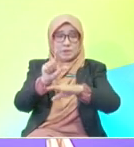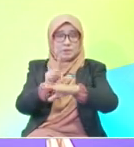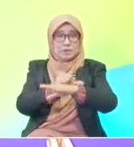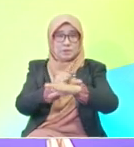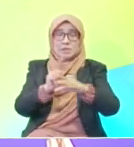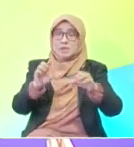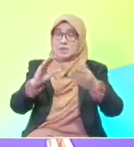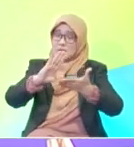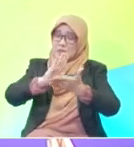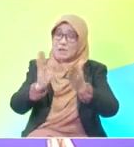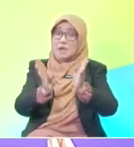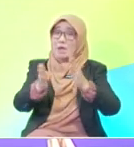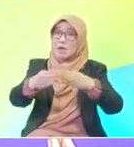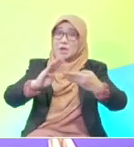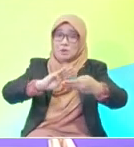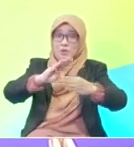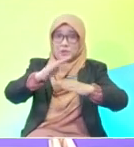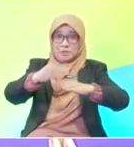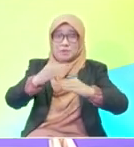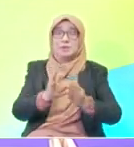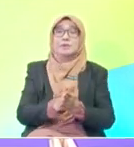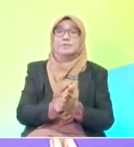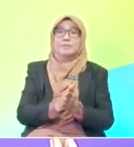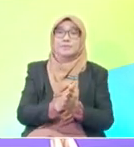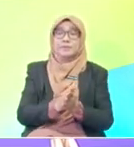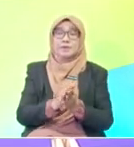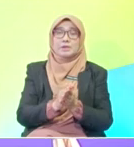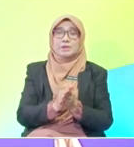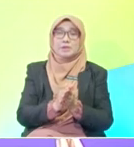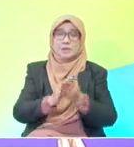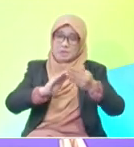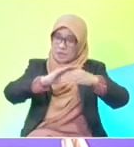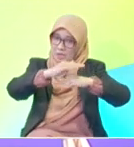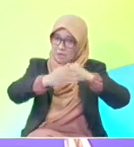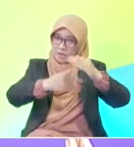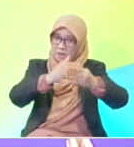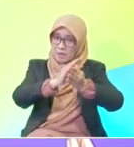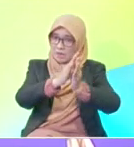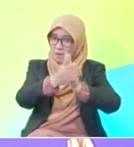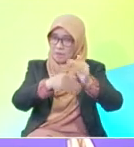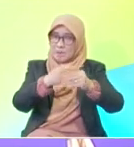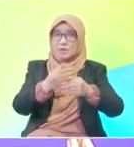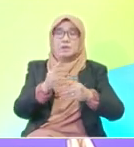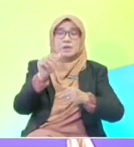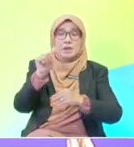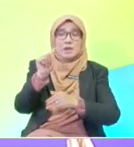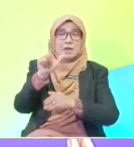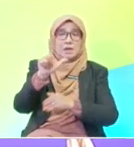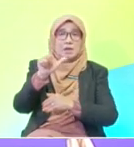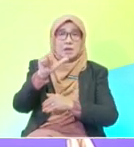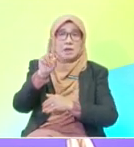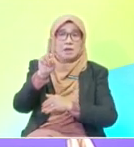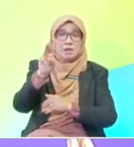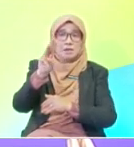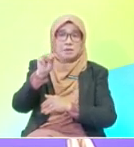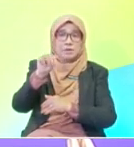Kotak. Okey, seterusnya ialah pembalut aluminium. Macam mana kita nak hasilkan nanti, kita akan belajar